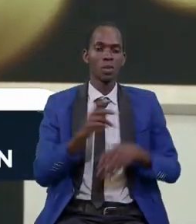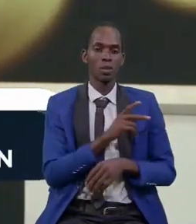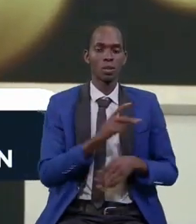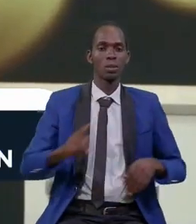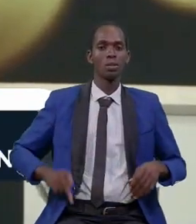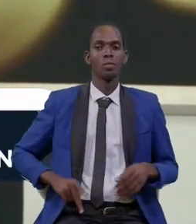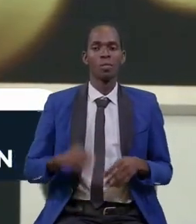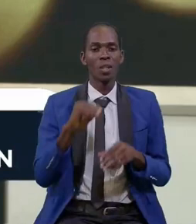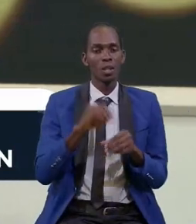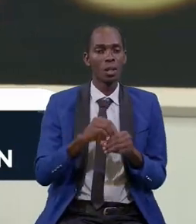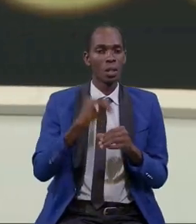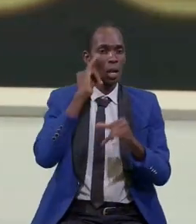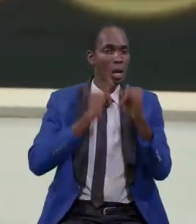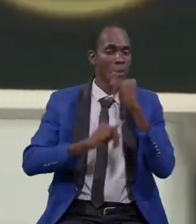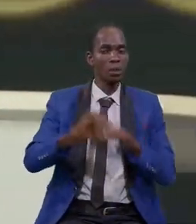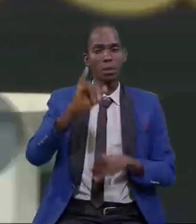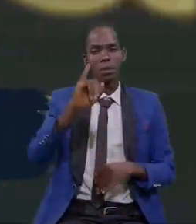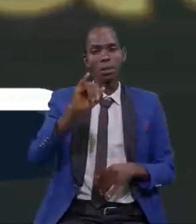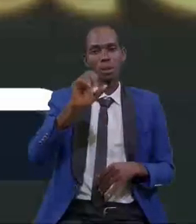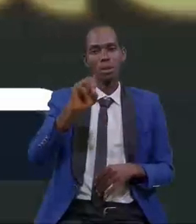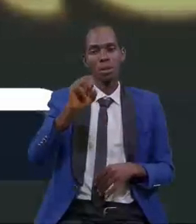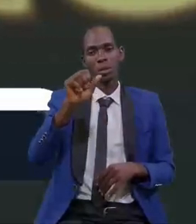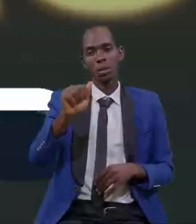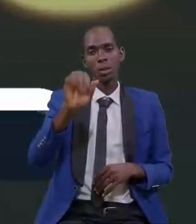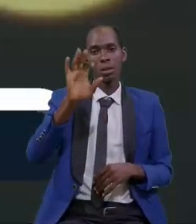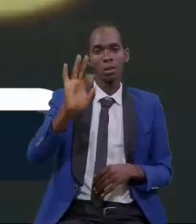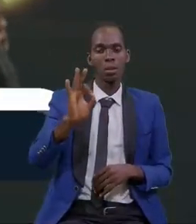En Ésaïe, au chapitre 9,